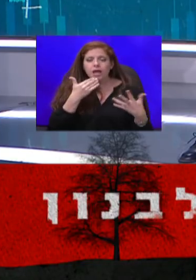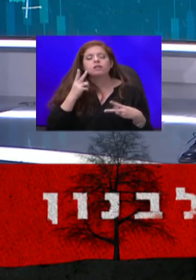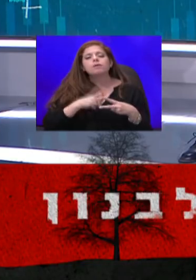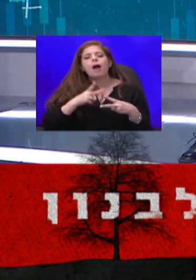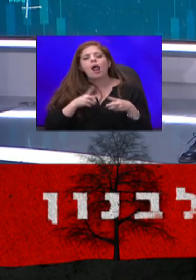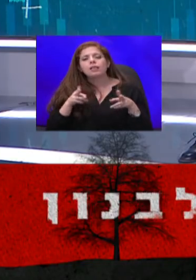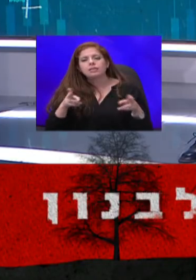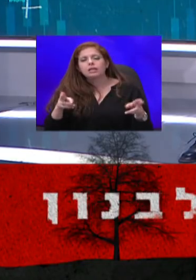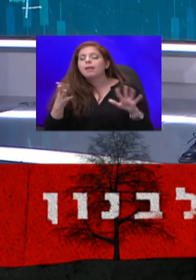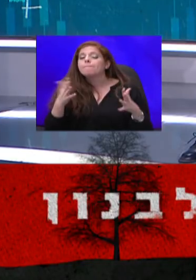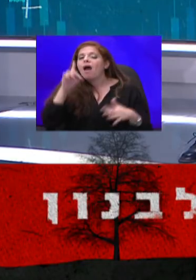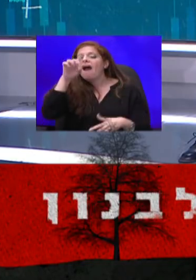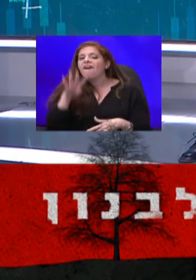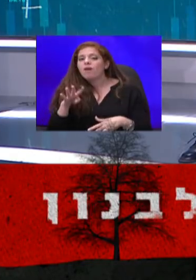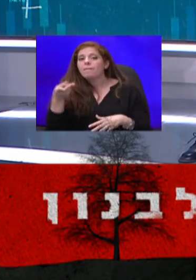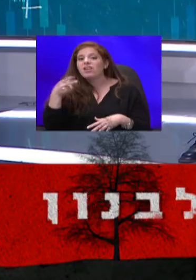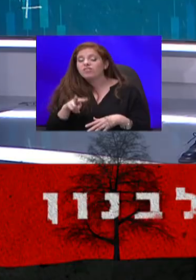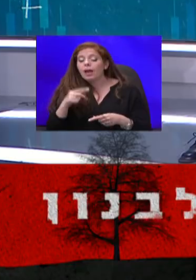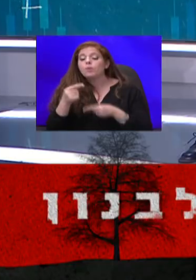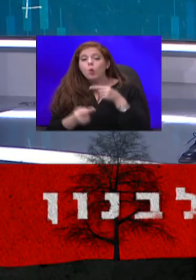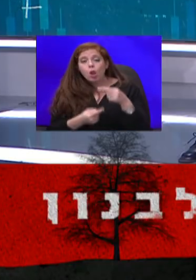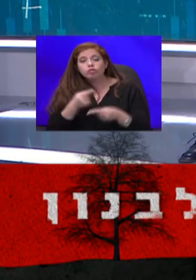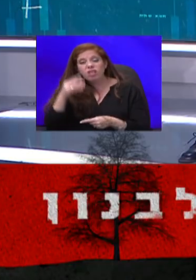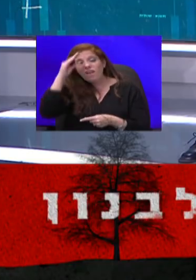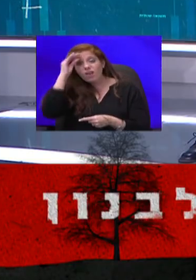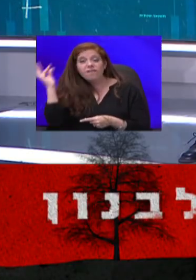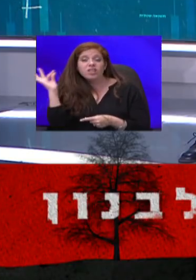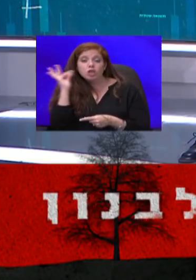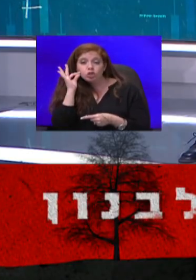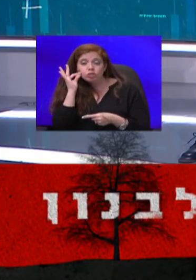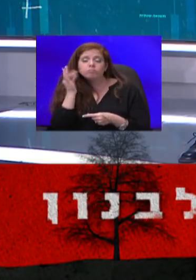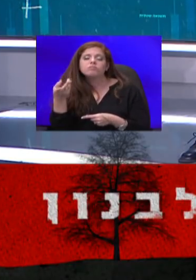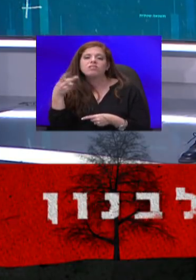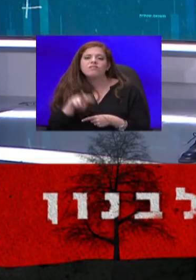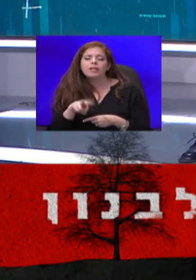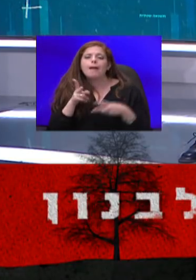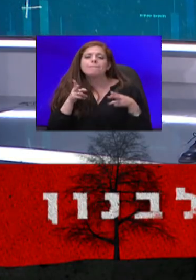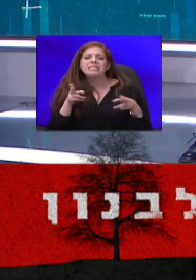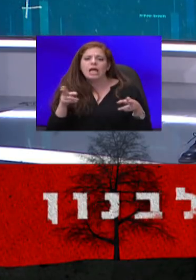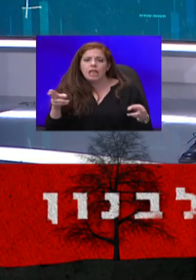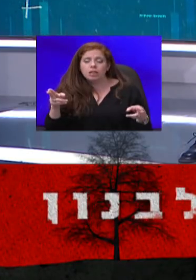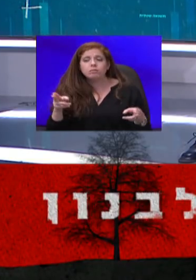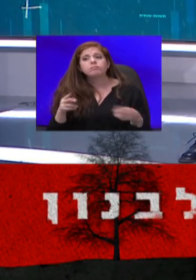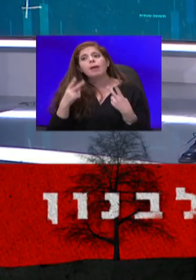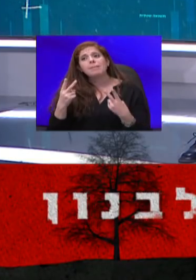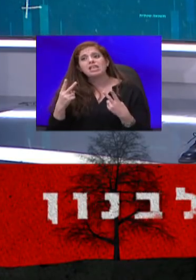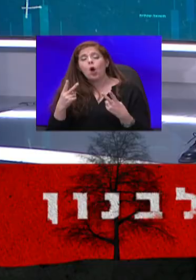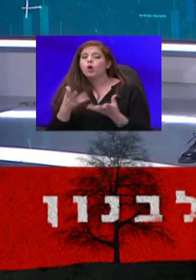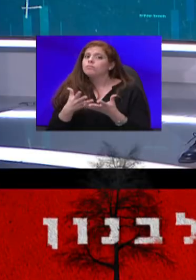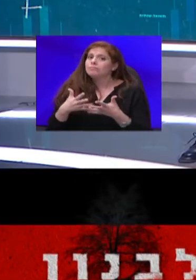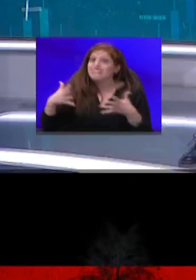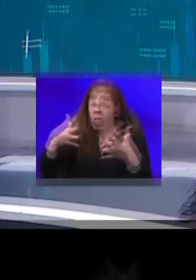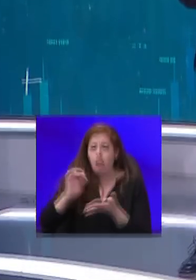בישראל בכל שנה, גברים ונשים כאחד נפטרים מסרטן. בעיקרון, סל הבריאות בישראל מכסה בצורה די טובה את